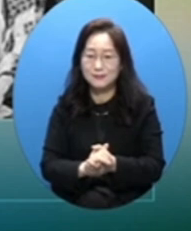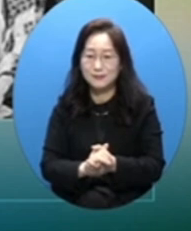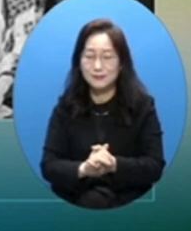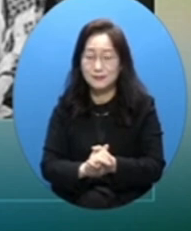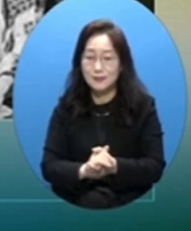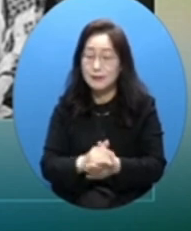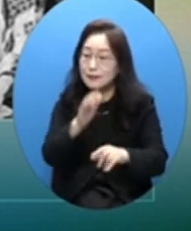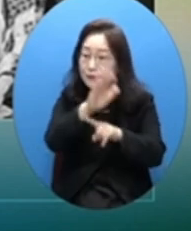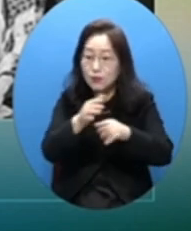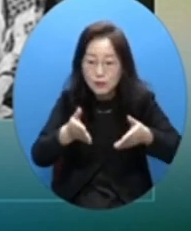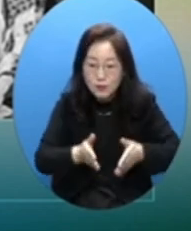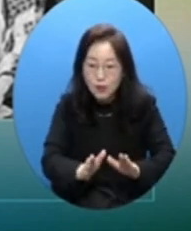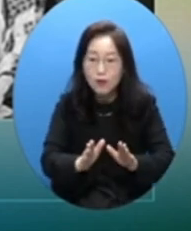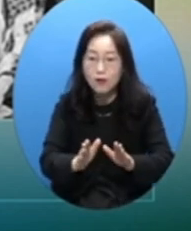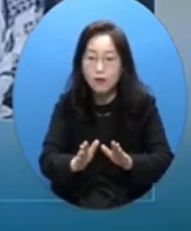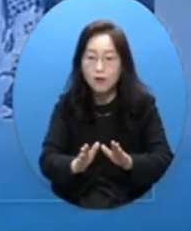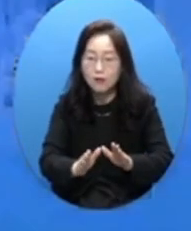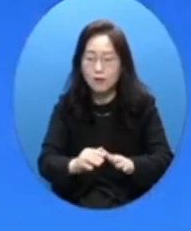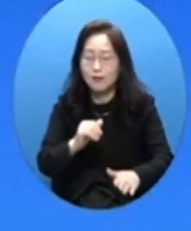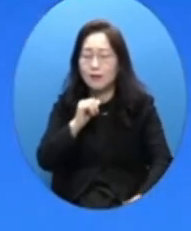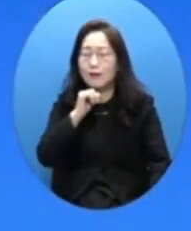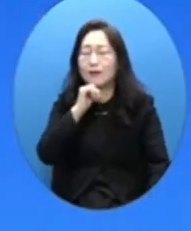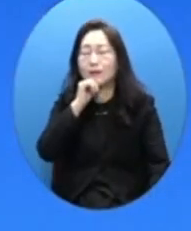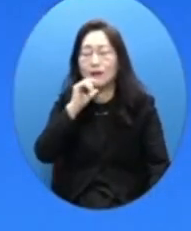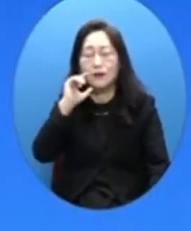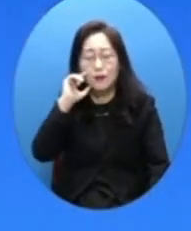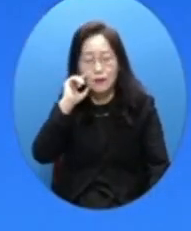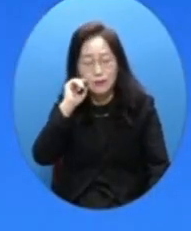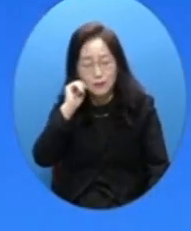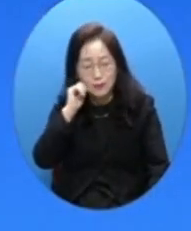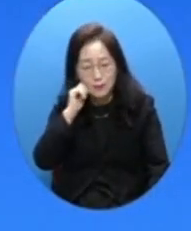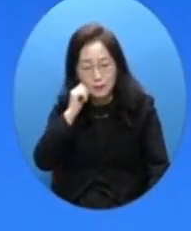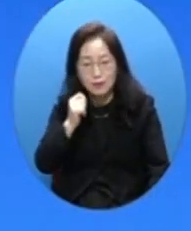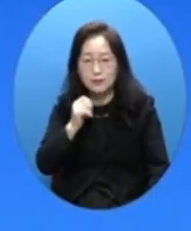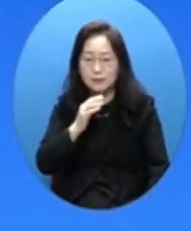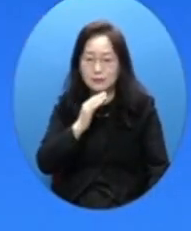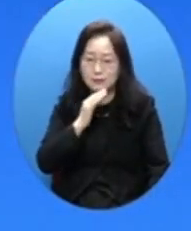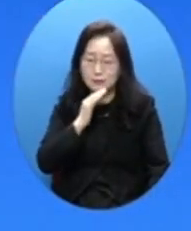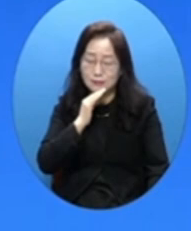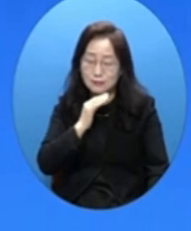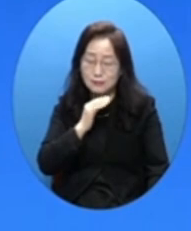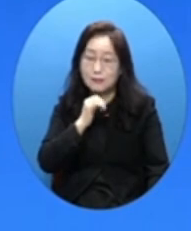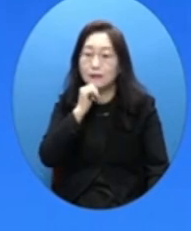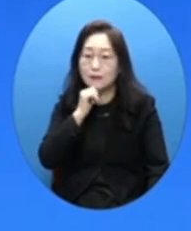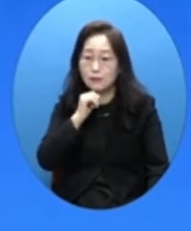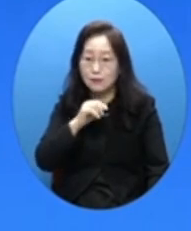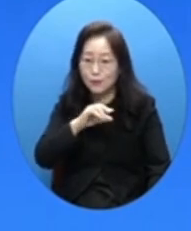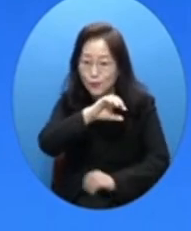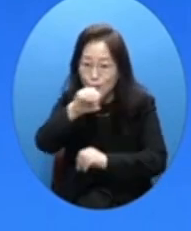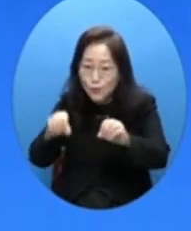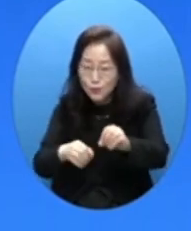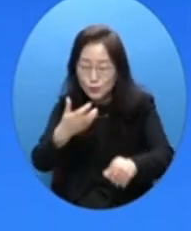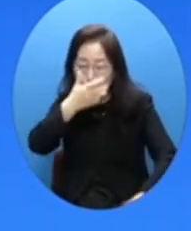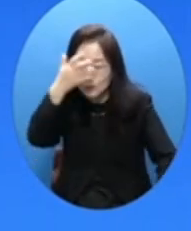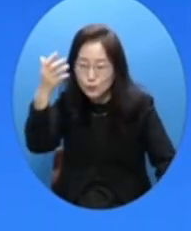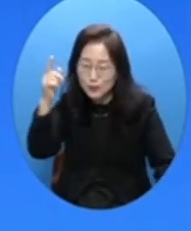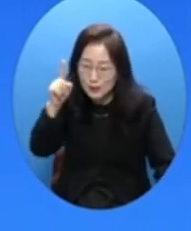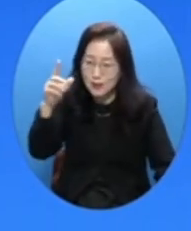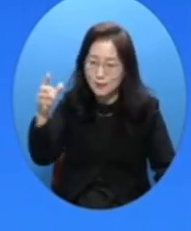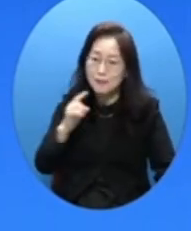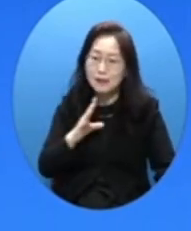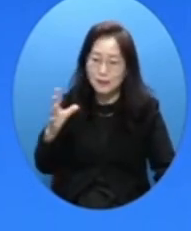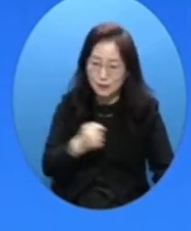두메산골에 태어난이 가난하고 어렵고 무엇 하나 가진 것이 없는 소년이 오직 꿈 하나 붙잡고 여기까지 온